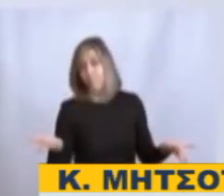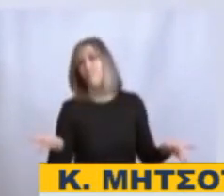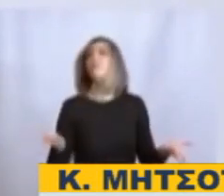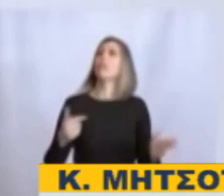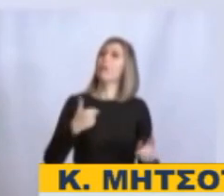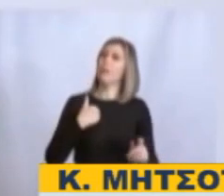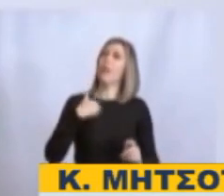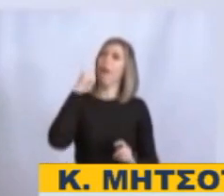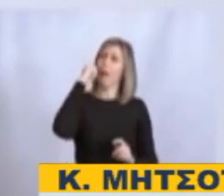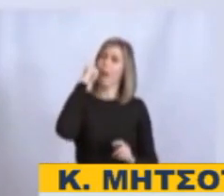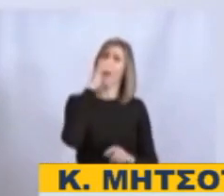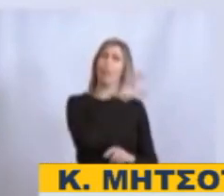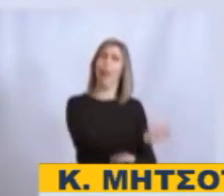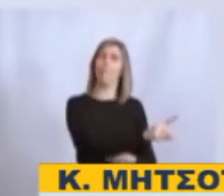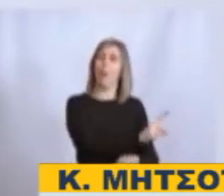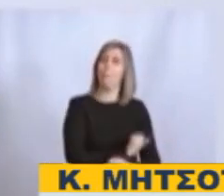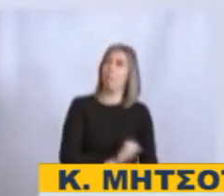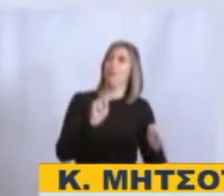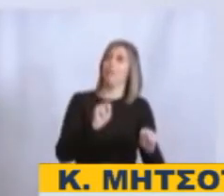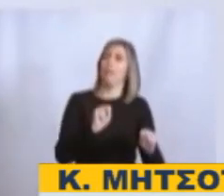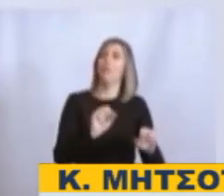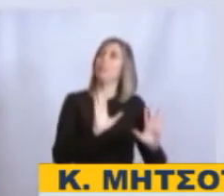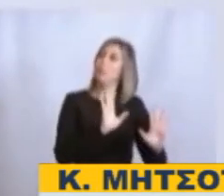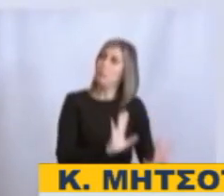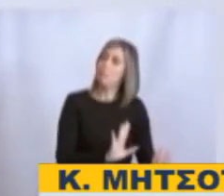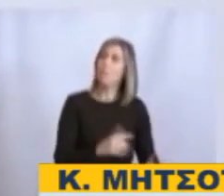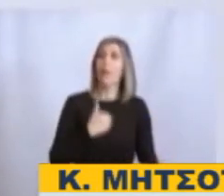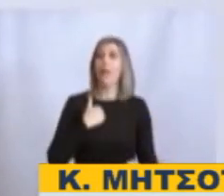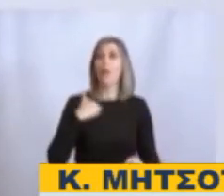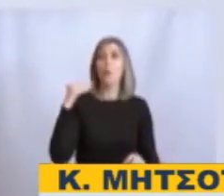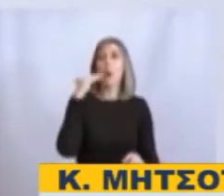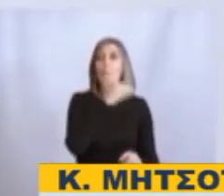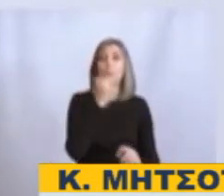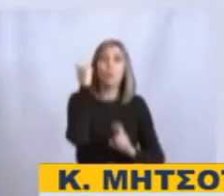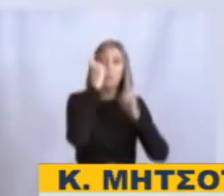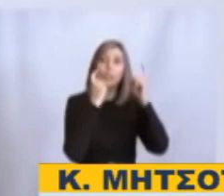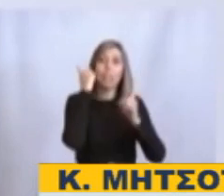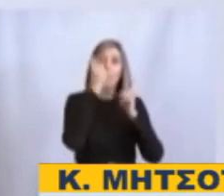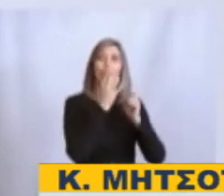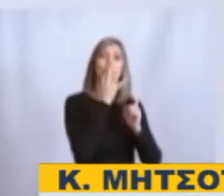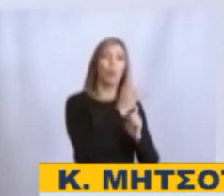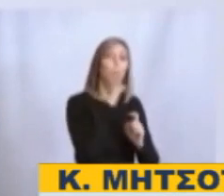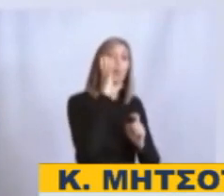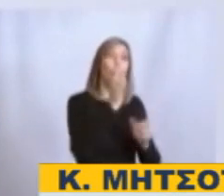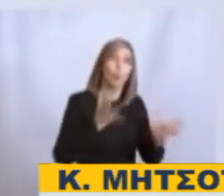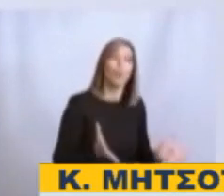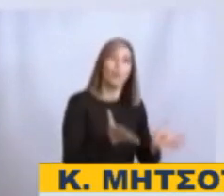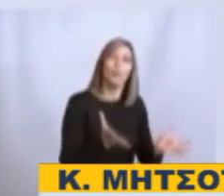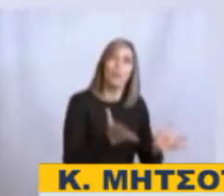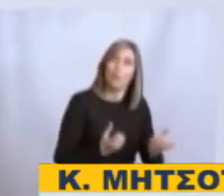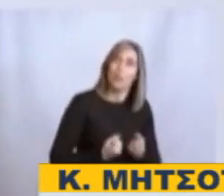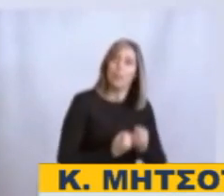Αισθάνθηκα ότι τον ευνηδίασα. Το πρώτο πράγμα το οποίο σκέφτηκα να του πω για να τον ενθαρρύνω ότι, εν πάση